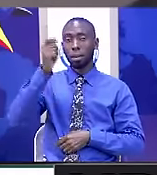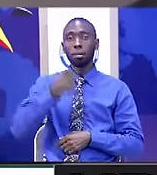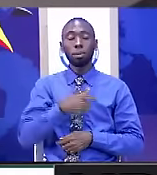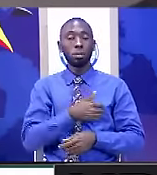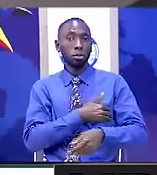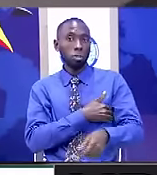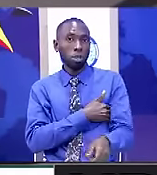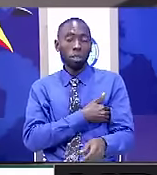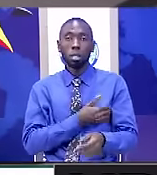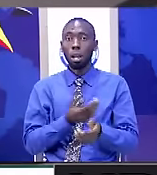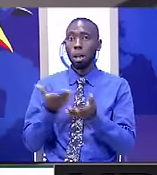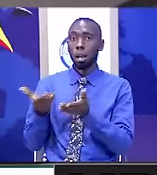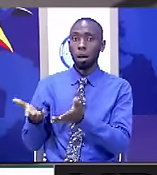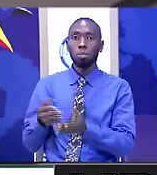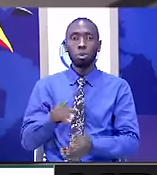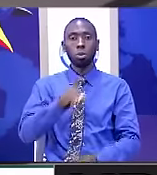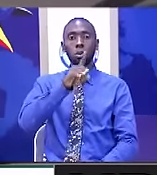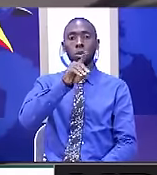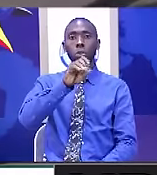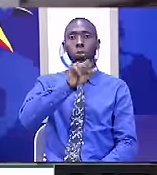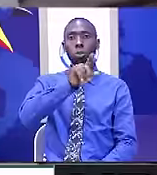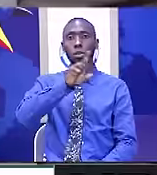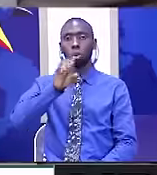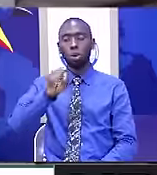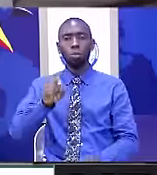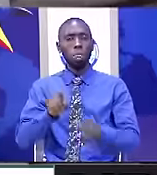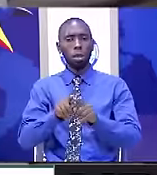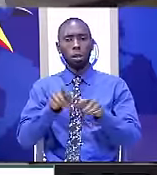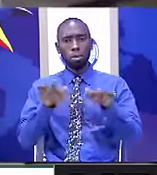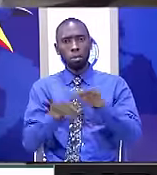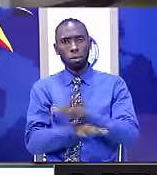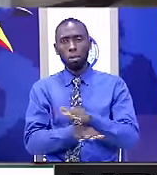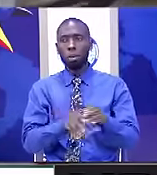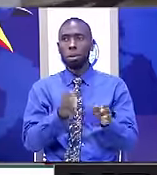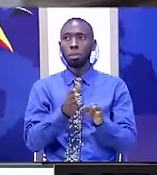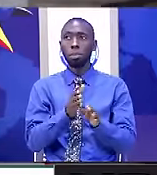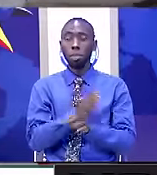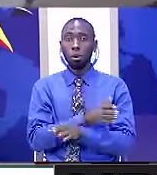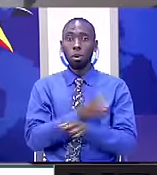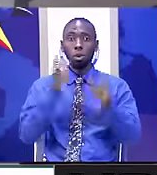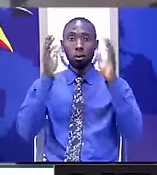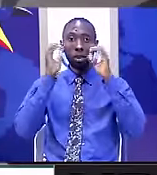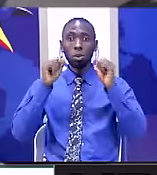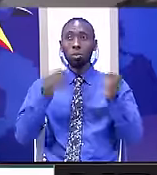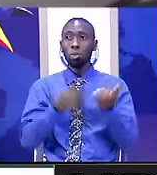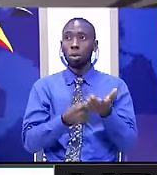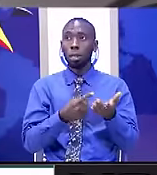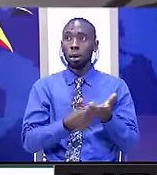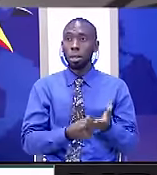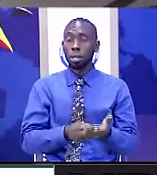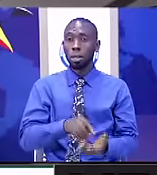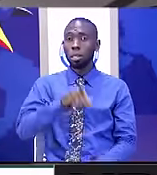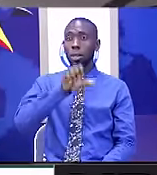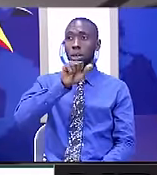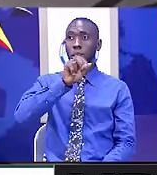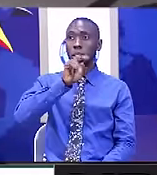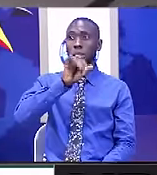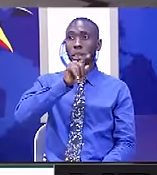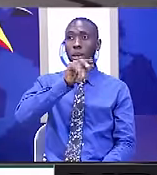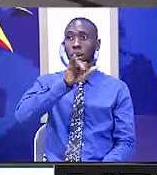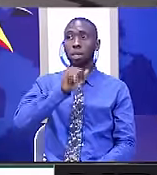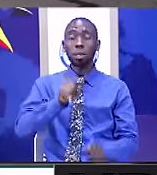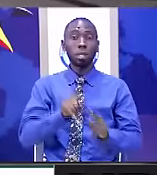Dolo abaddeyo nnyo yaliko omumyuka w'omukulembeze w'eggwanga Edward Kiwanuka Sekandi